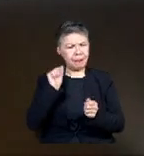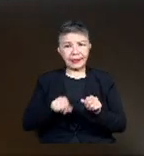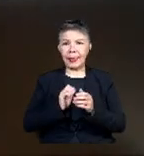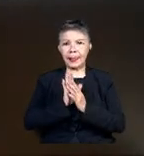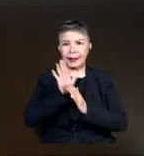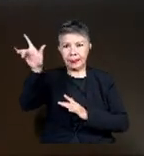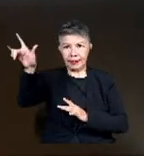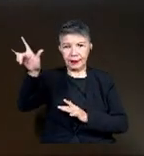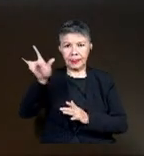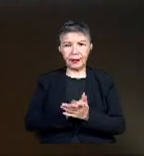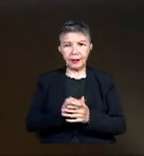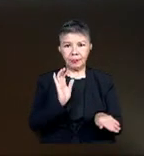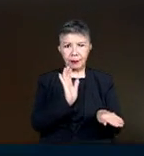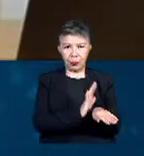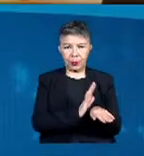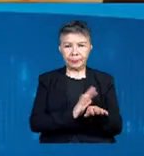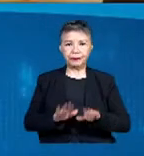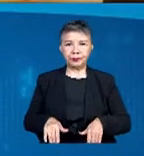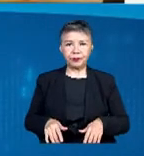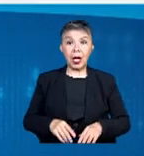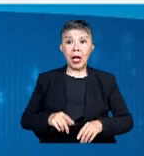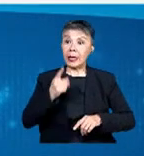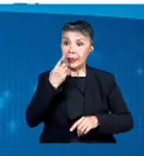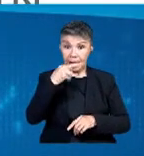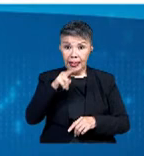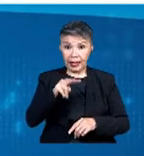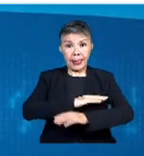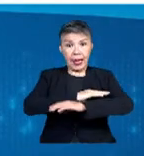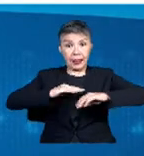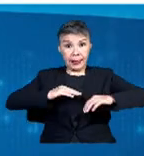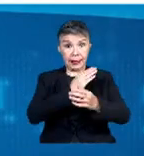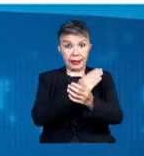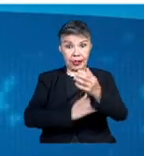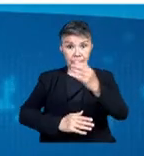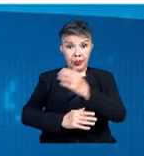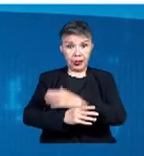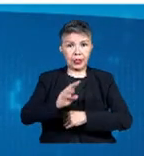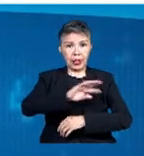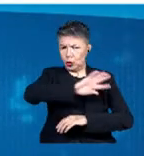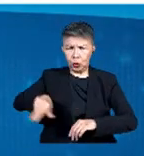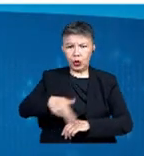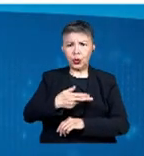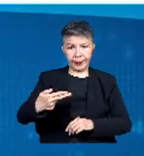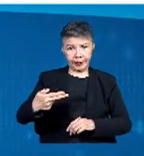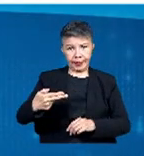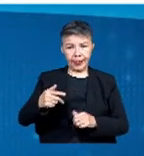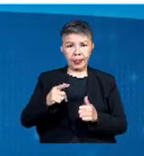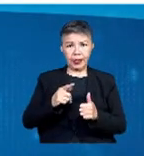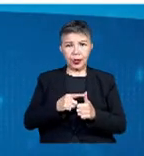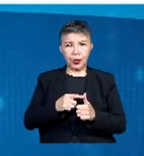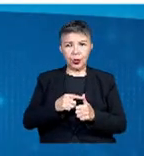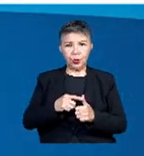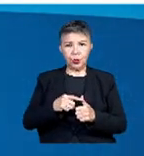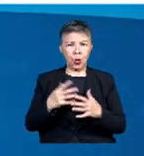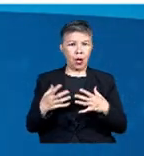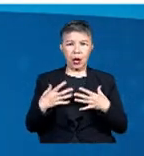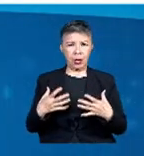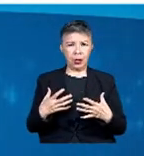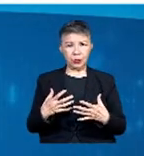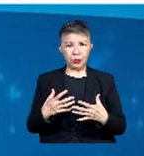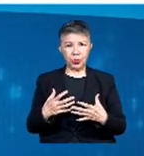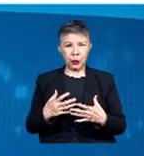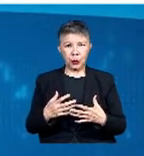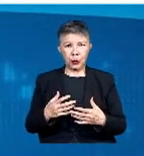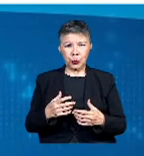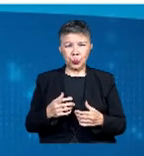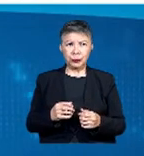Mbak Angki, kalau kita lihat memang atlet disabilitas dari Indonesia juara sekali ya, kalau